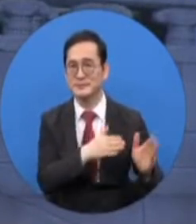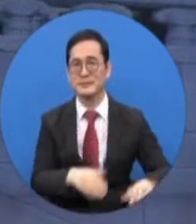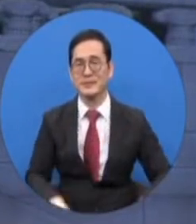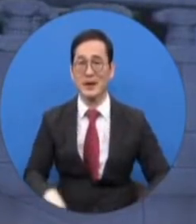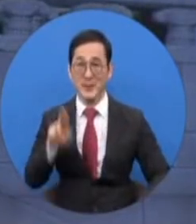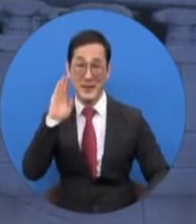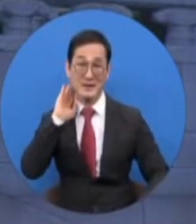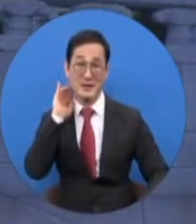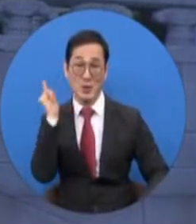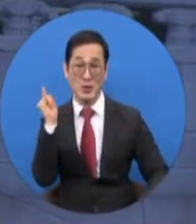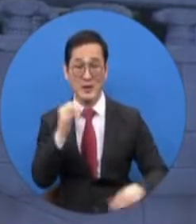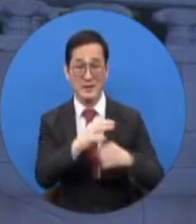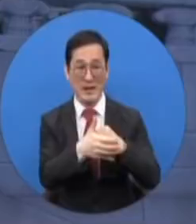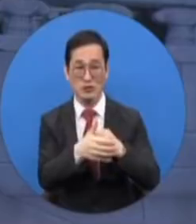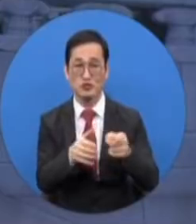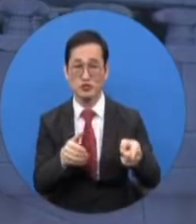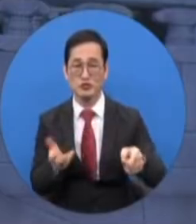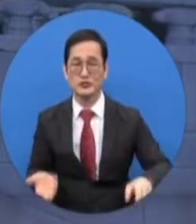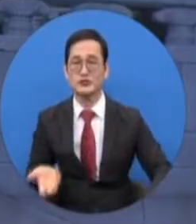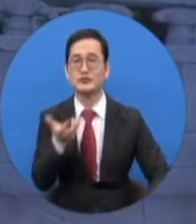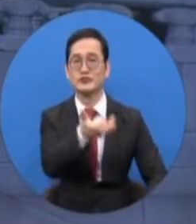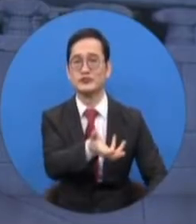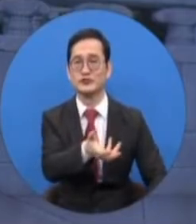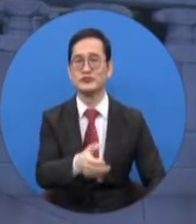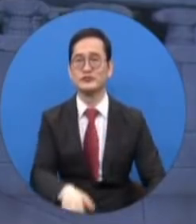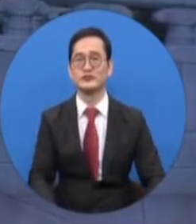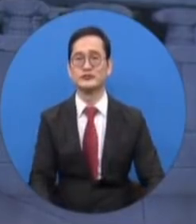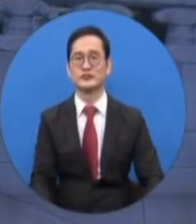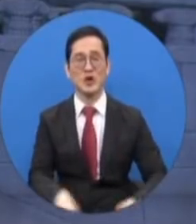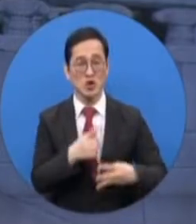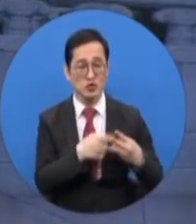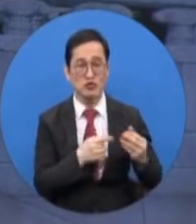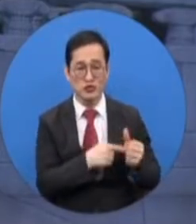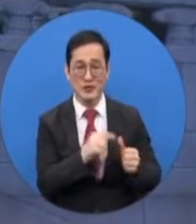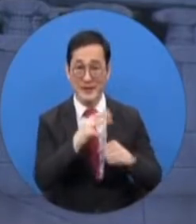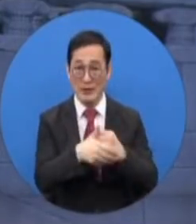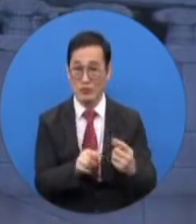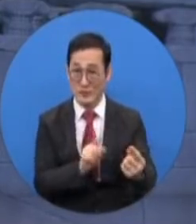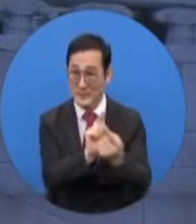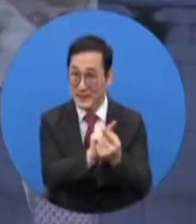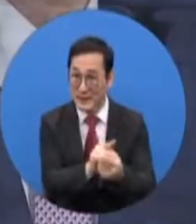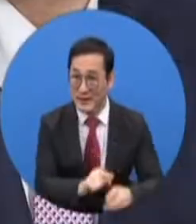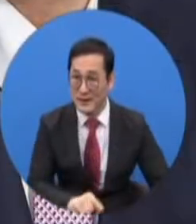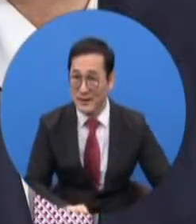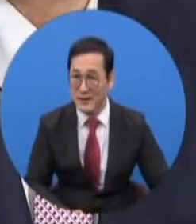입주한다. 윤석열 당선인이 대구에 갈 것인가 뭐 이런 얘기도 나옵니다. 함께 보시죠.